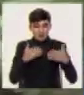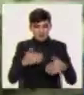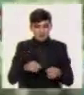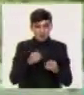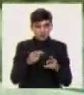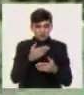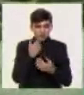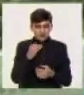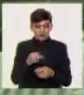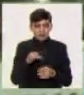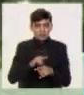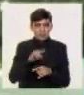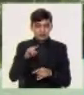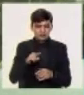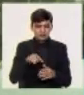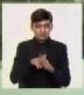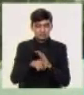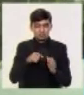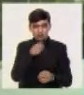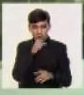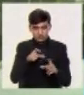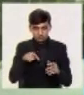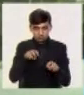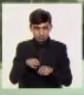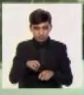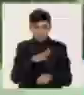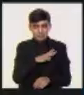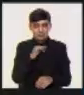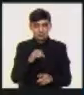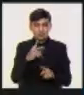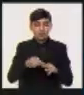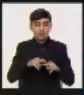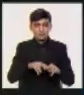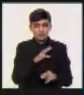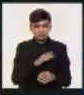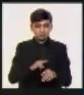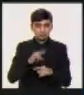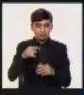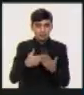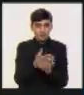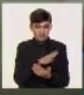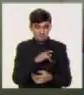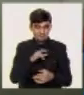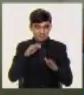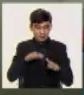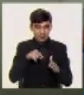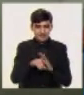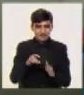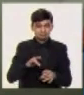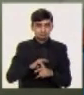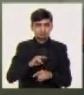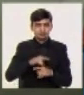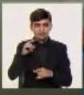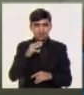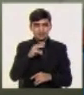безопасностью самолет принял на борт группу журналистов, которым продемонстрировали обновленный вариант воздушного судна. Рейс из Далласа,